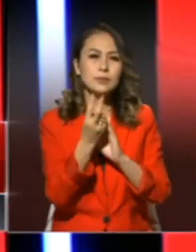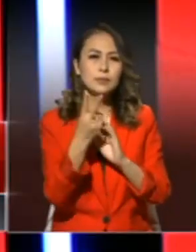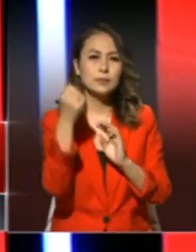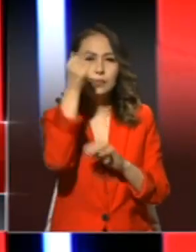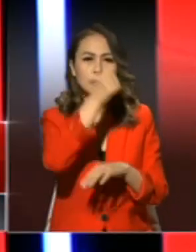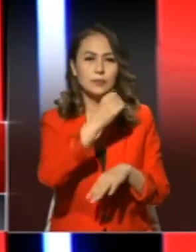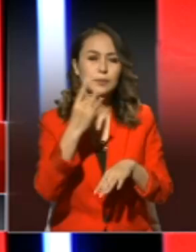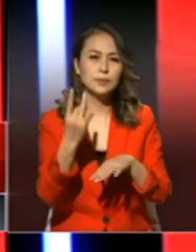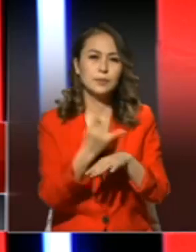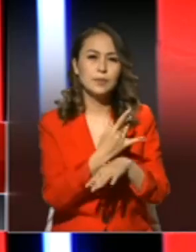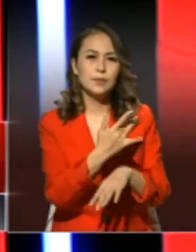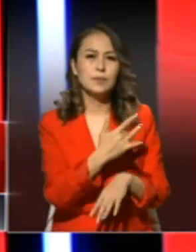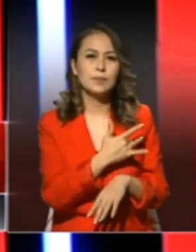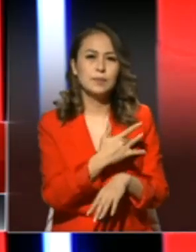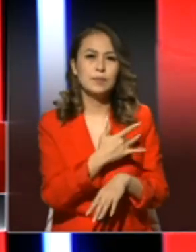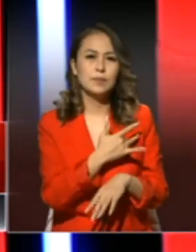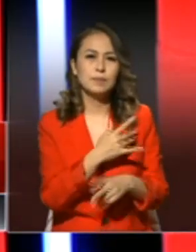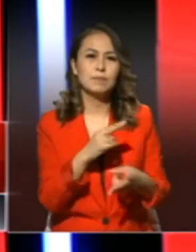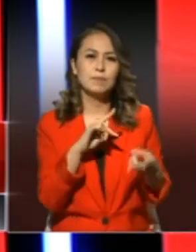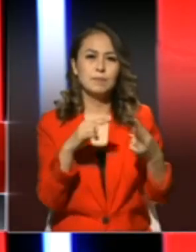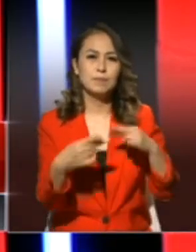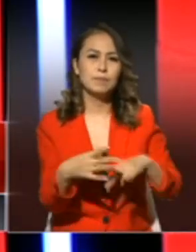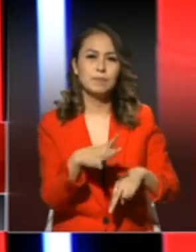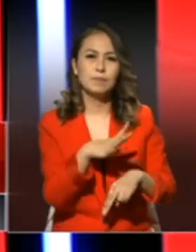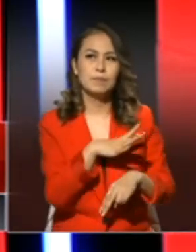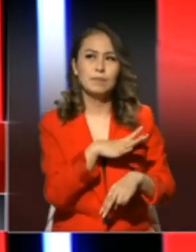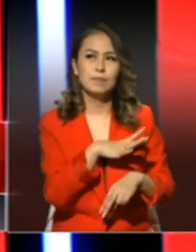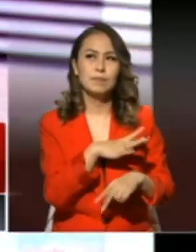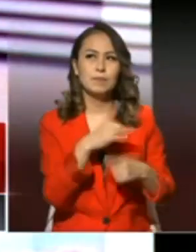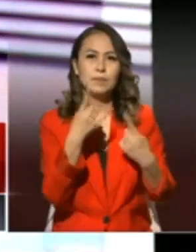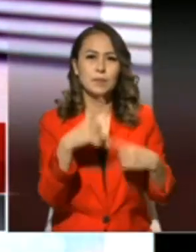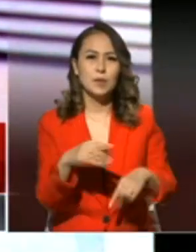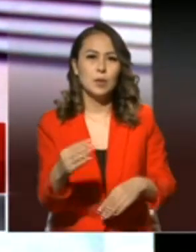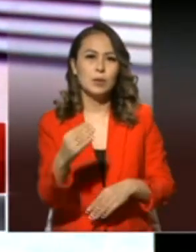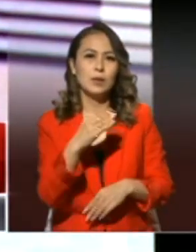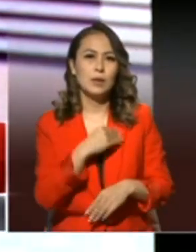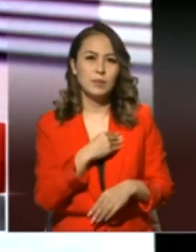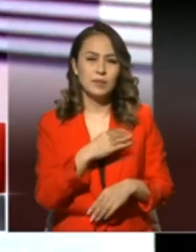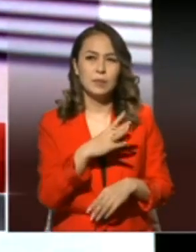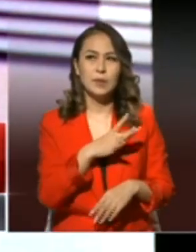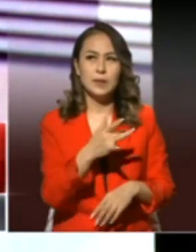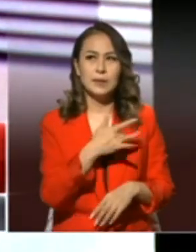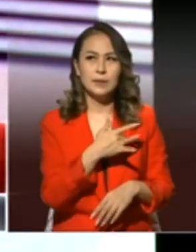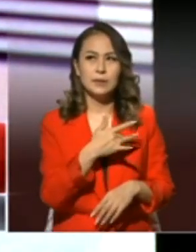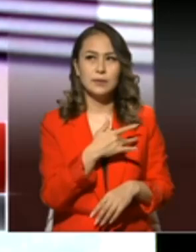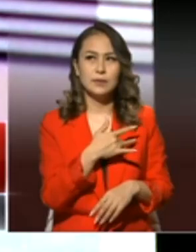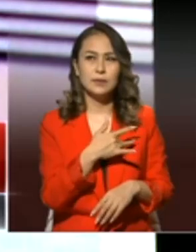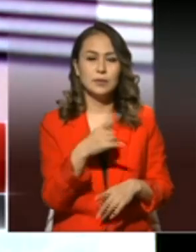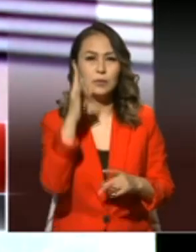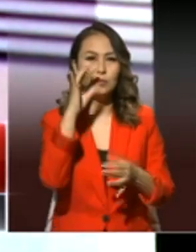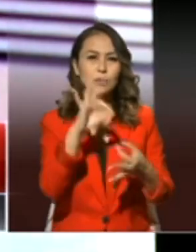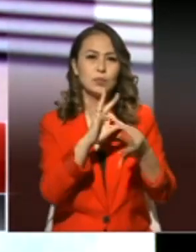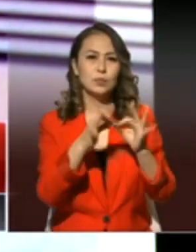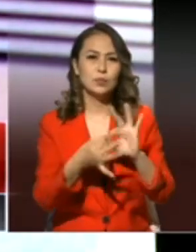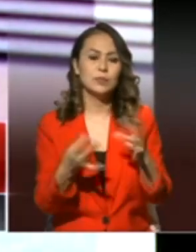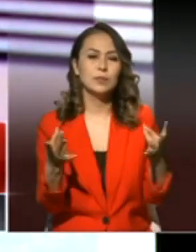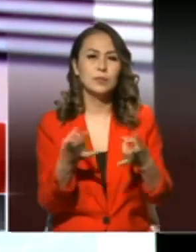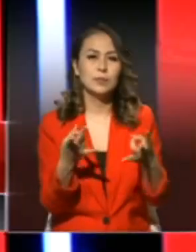2012 жылы Қазақстанда тұңғыш рет жүрегін ауыстырған азамат. Басқа адамның жүрегін алып өзінің жүрегіне салған. Көрерменге түсінікті болу үшін осылай айтуымыз